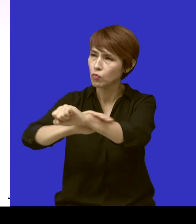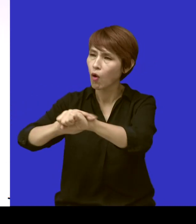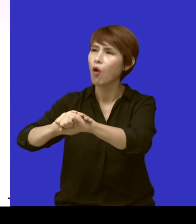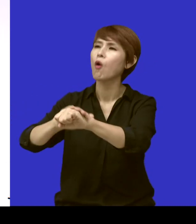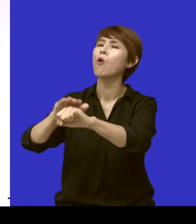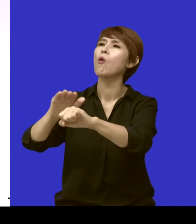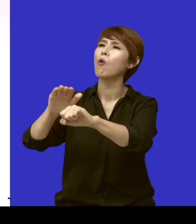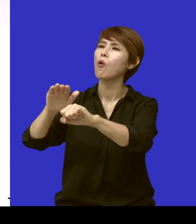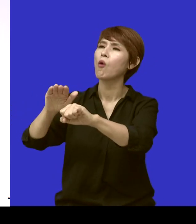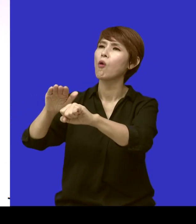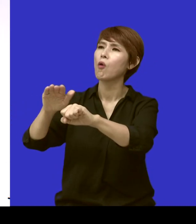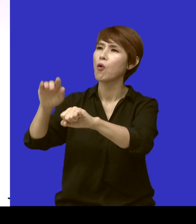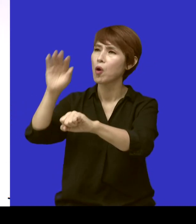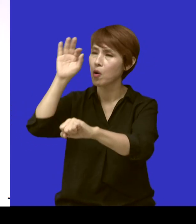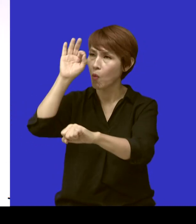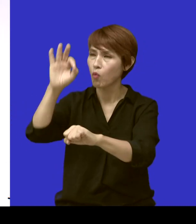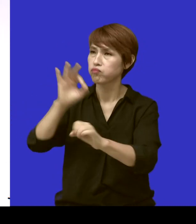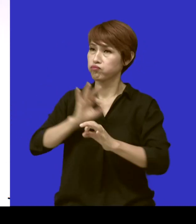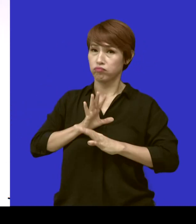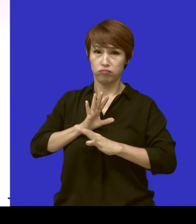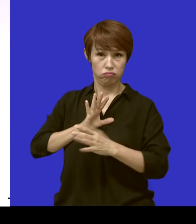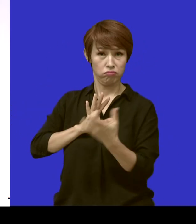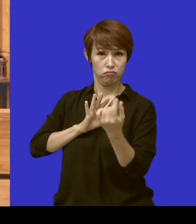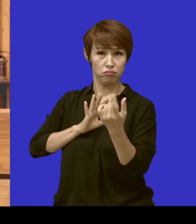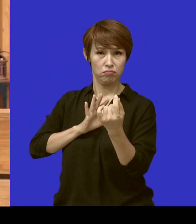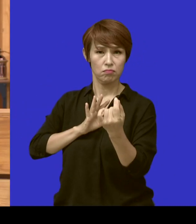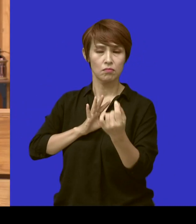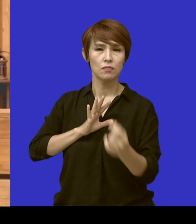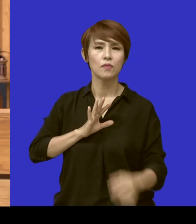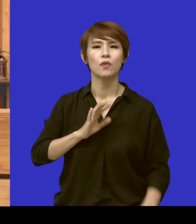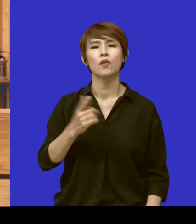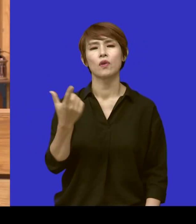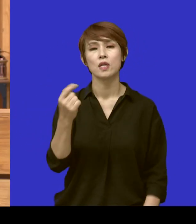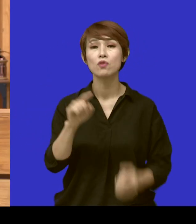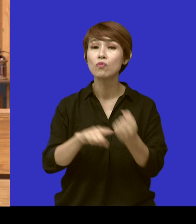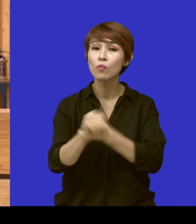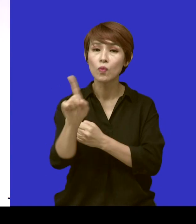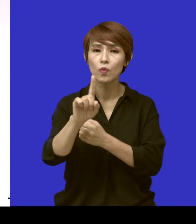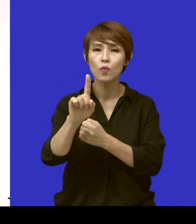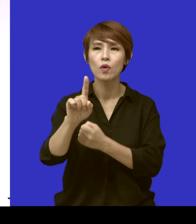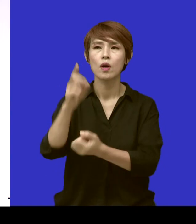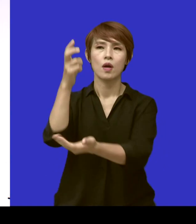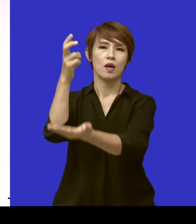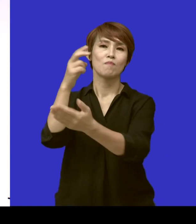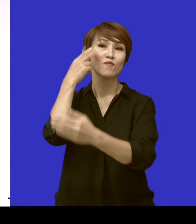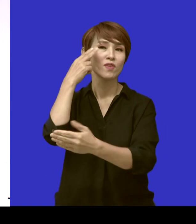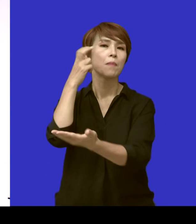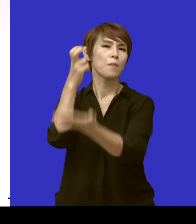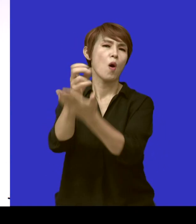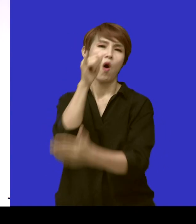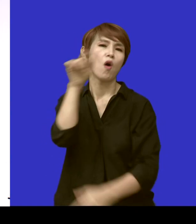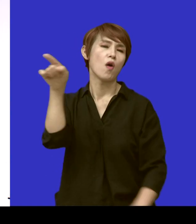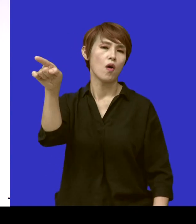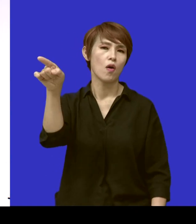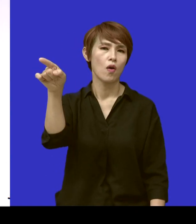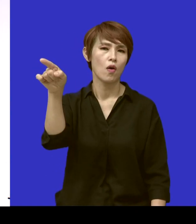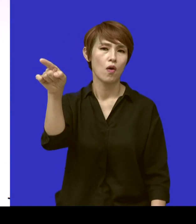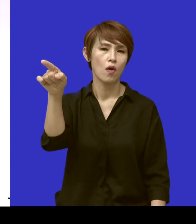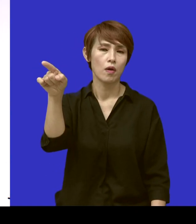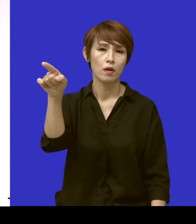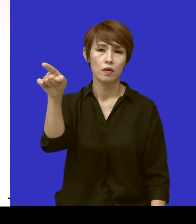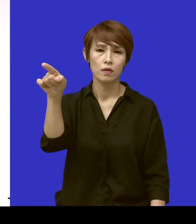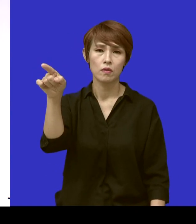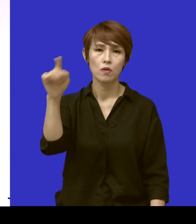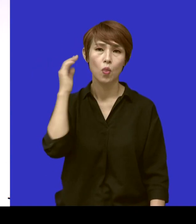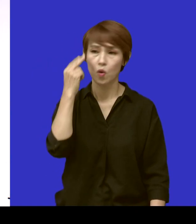살고 있구나 하는 걸 보고 놀랐다고 얘기했잖아요. 네. 그 이유는 법이 있기 때문이에요. 예. 네.